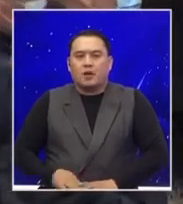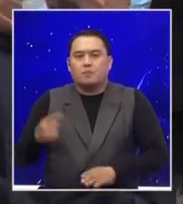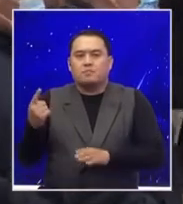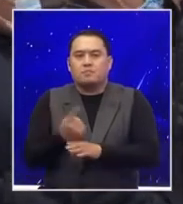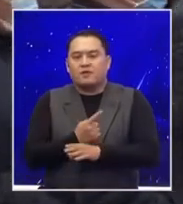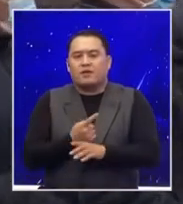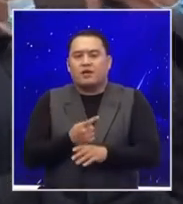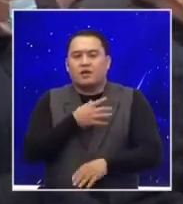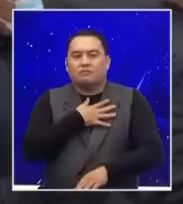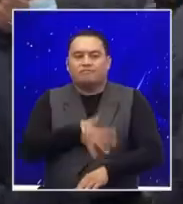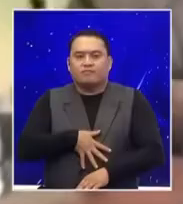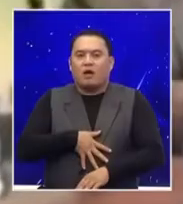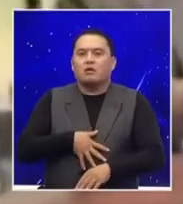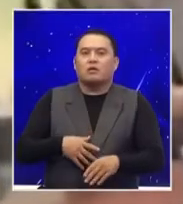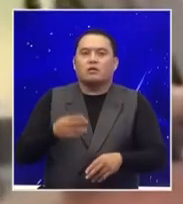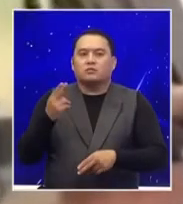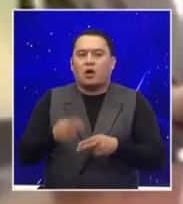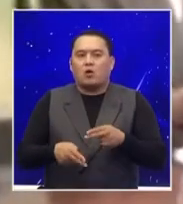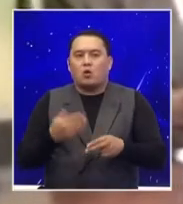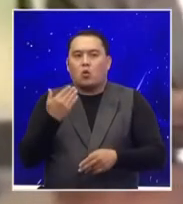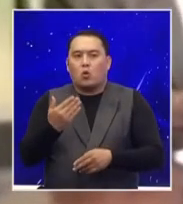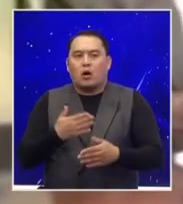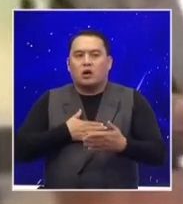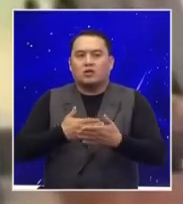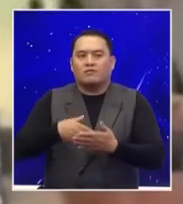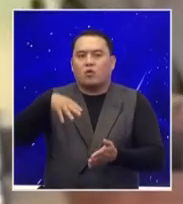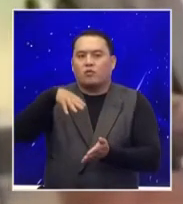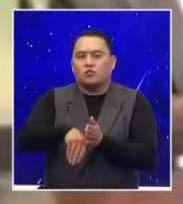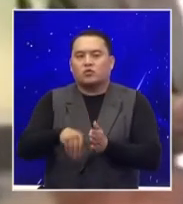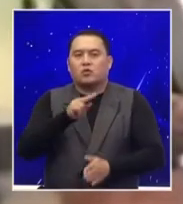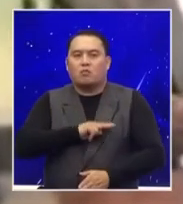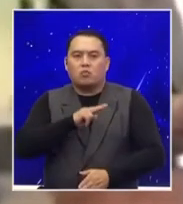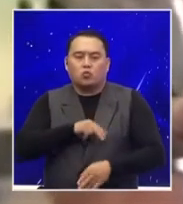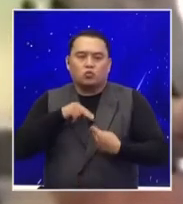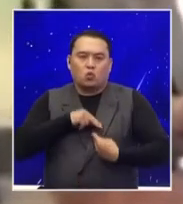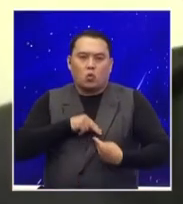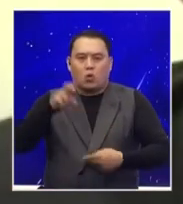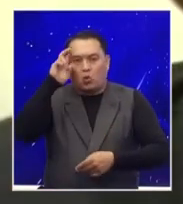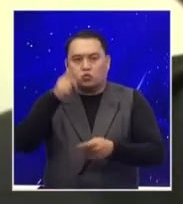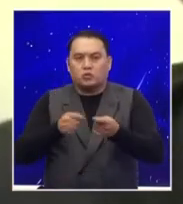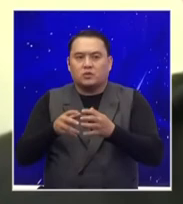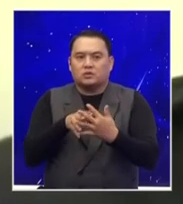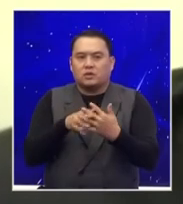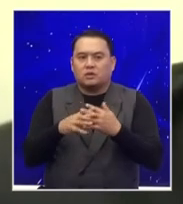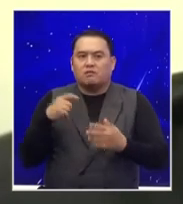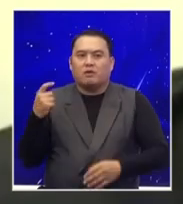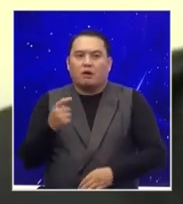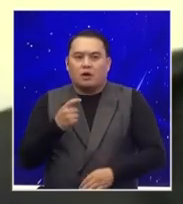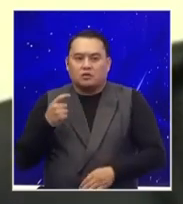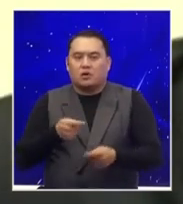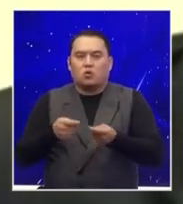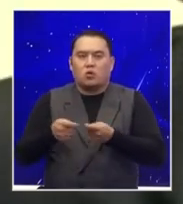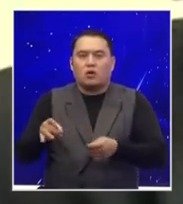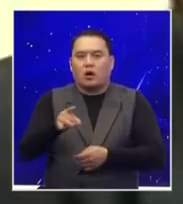Первогвардеец со множеством наград. Сразу после войны Оспанбек Буранбаев активно включился в работу. Трудился в госуправлении в сельскохозяйственной сфере.